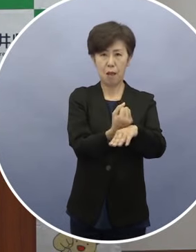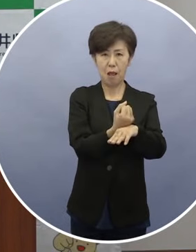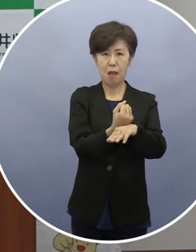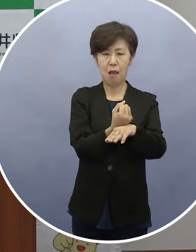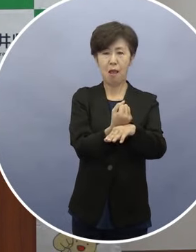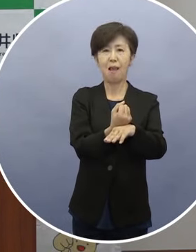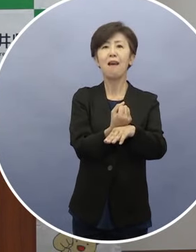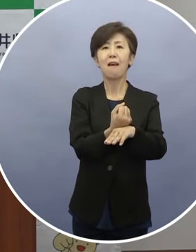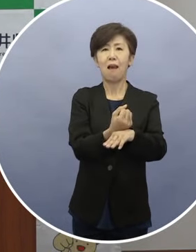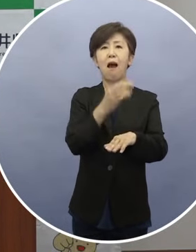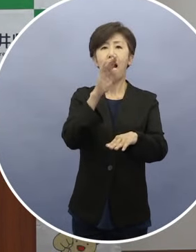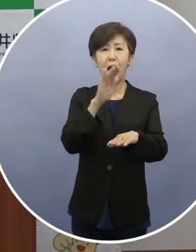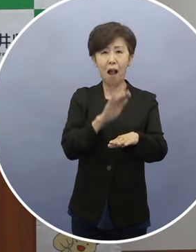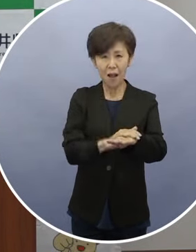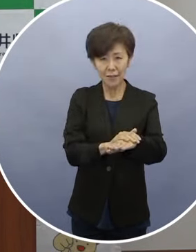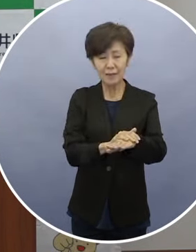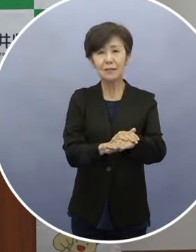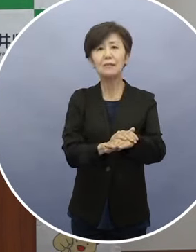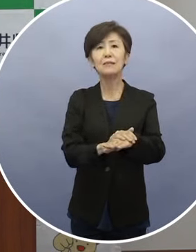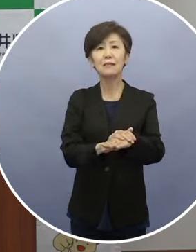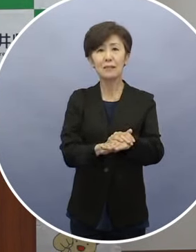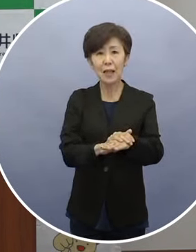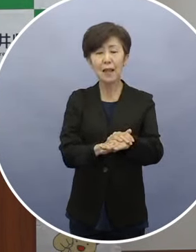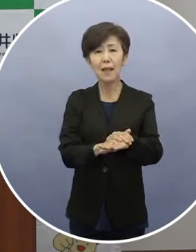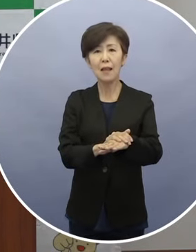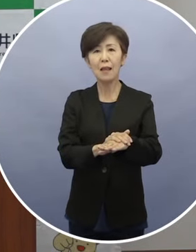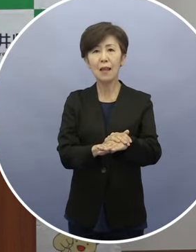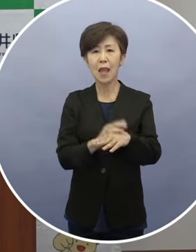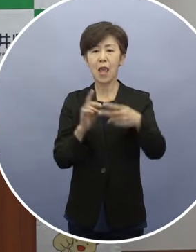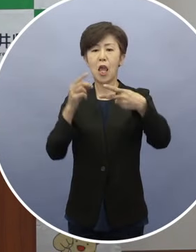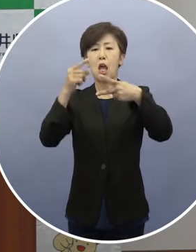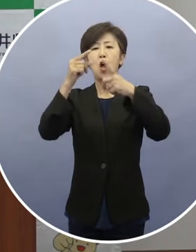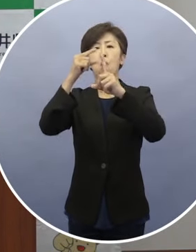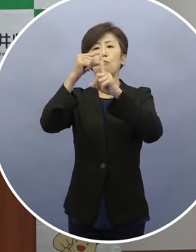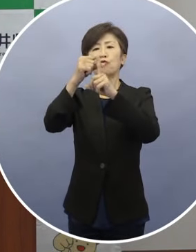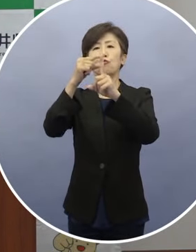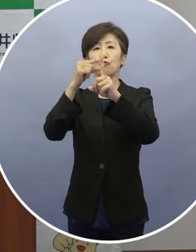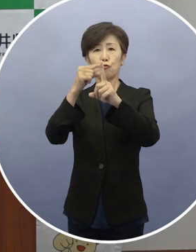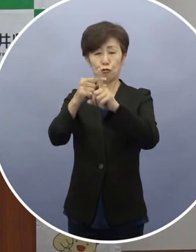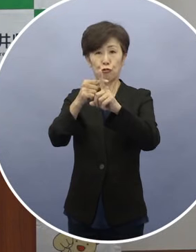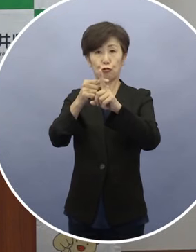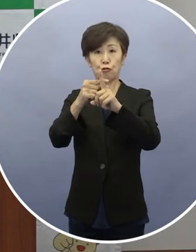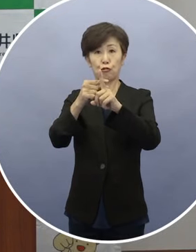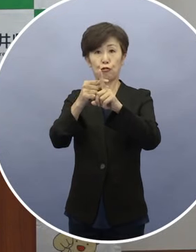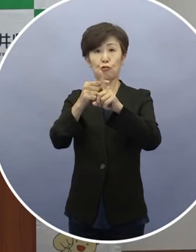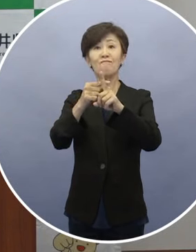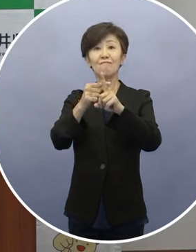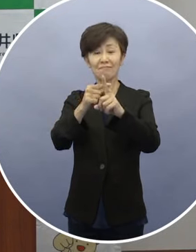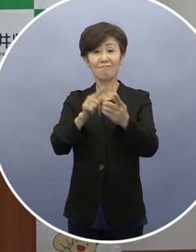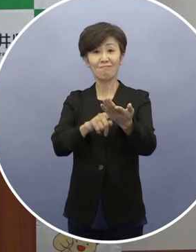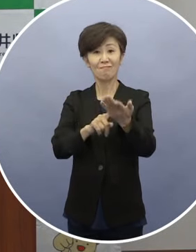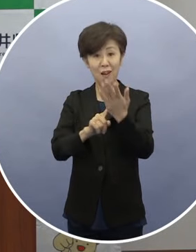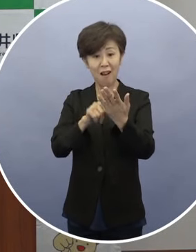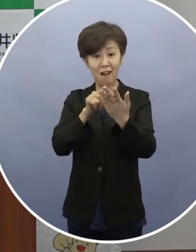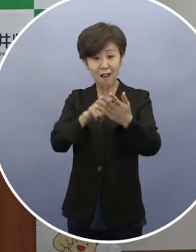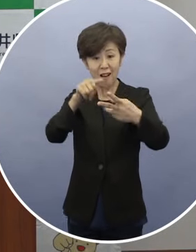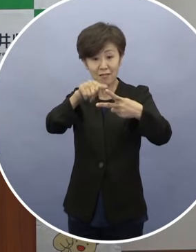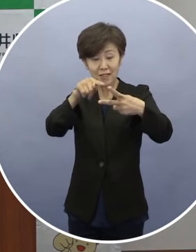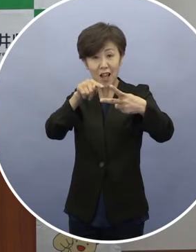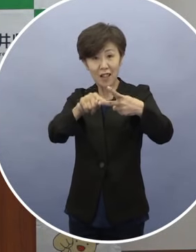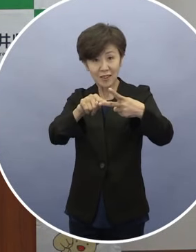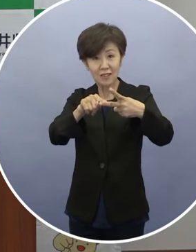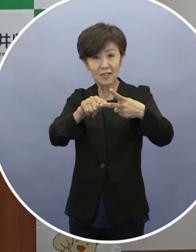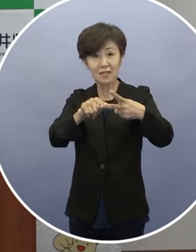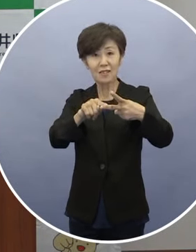リを起動しておいて、位置情報をオンにして、Bluetooth をオンにしてていただいた方で、画面を出しておいていただくと、そこ